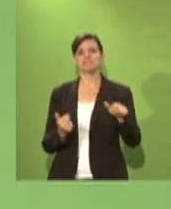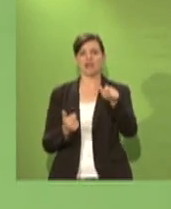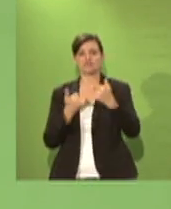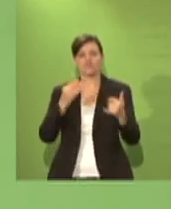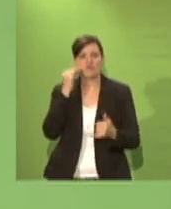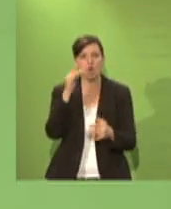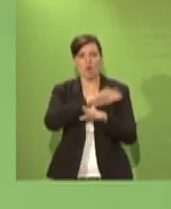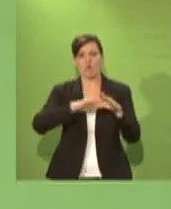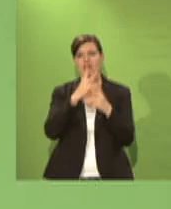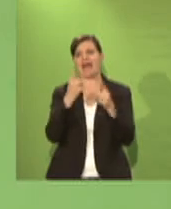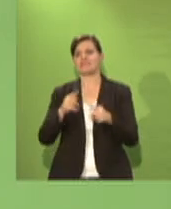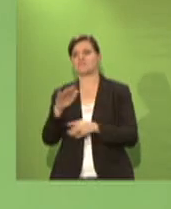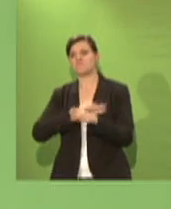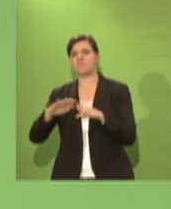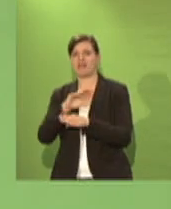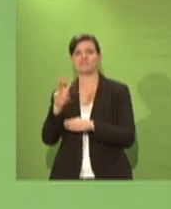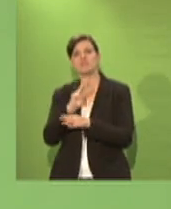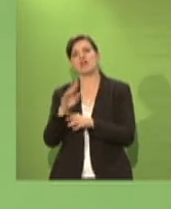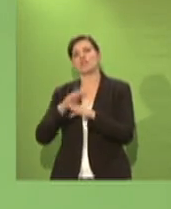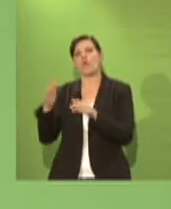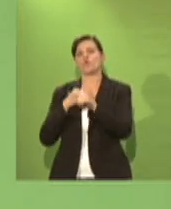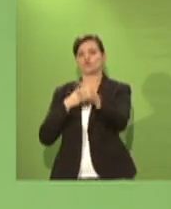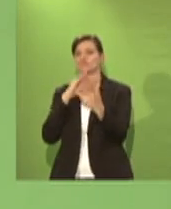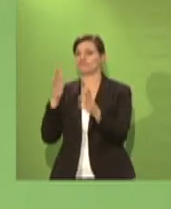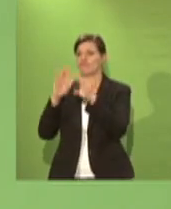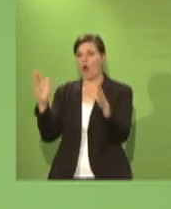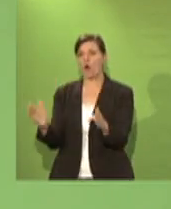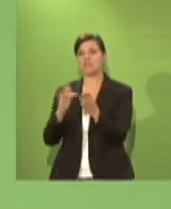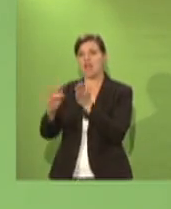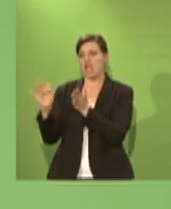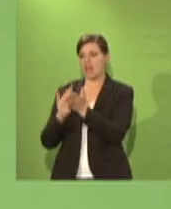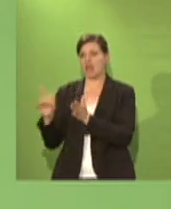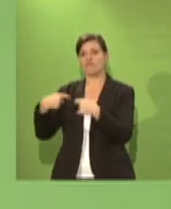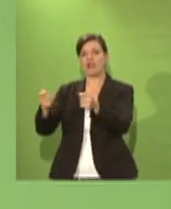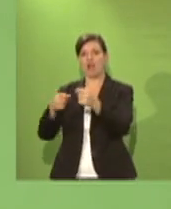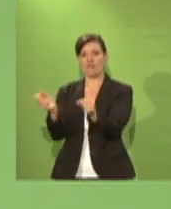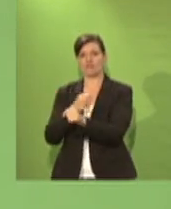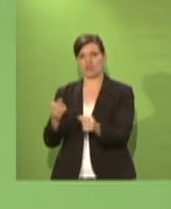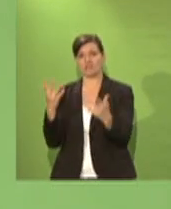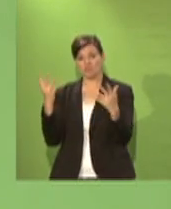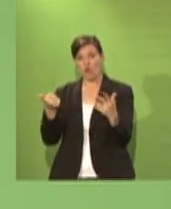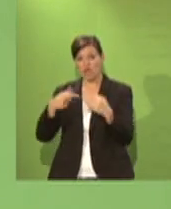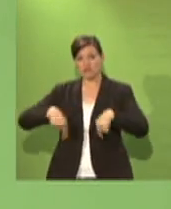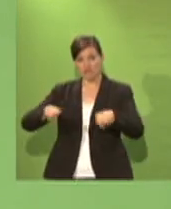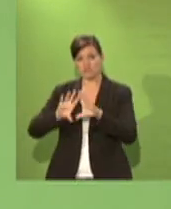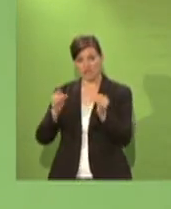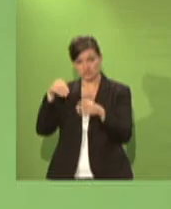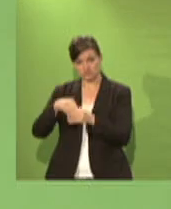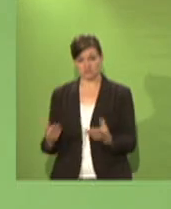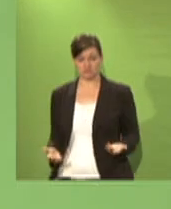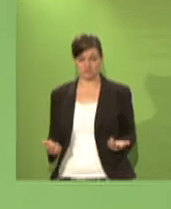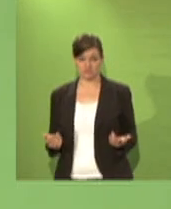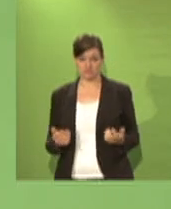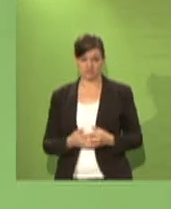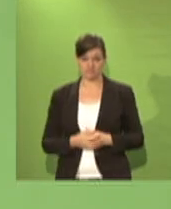oder an Bereichen wie in Windeck, wo schon viele Häuser leer stehen und nicht zu verkaufen sind. Das ist alles in einem Kreis. Uns ist es